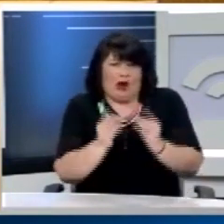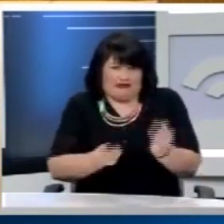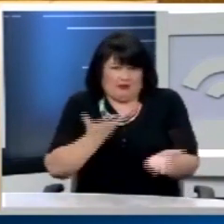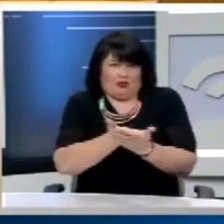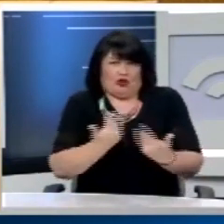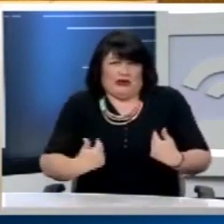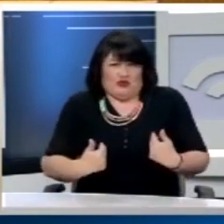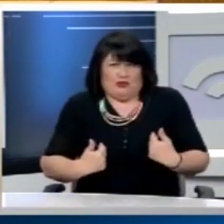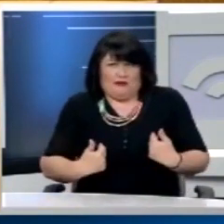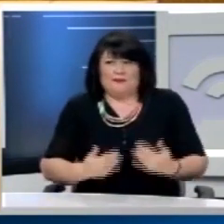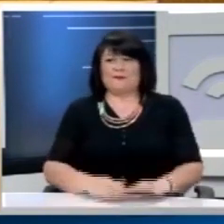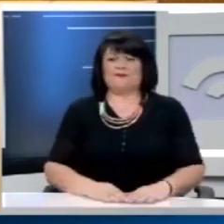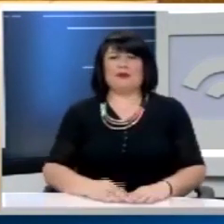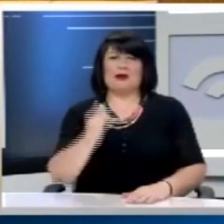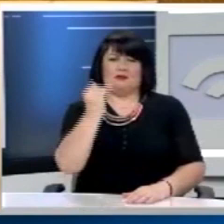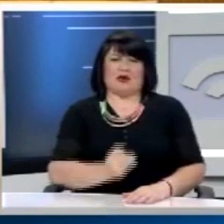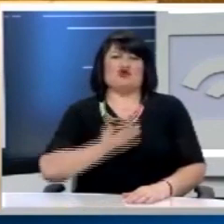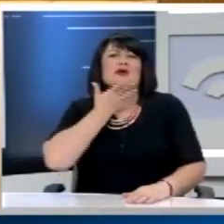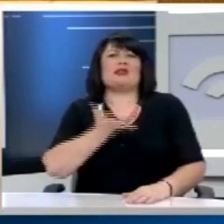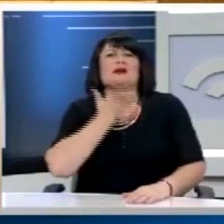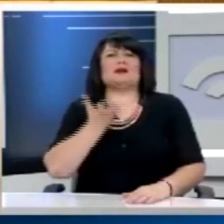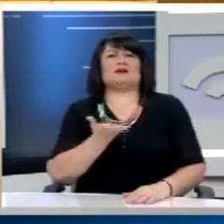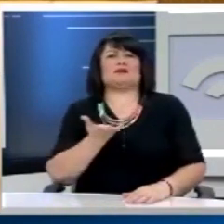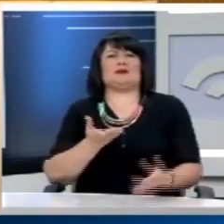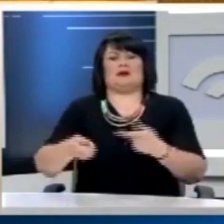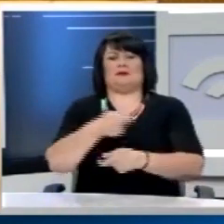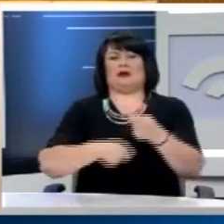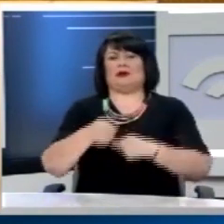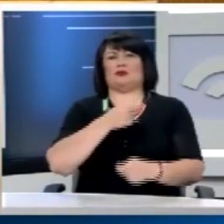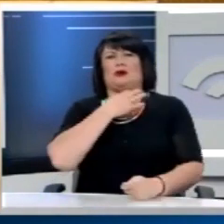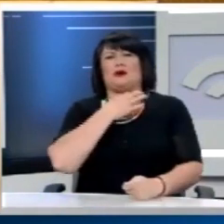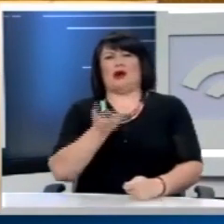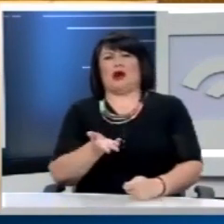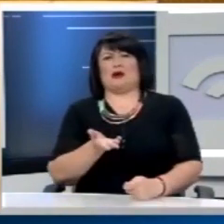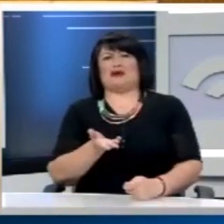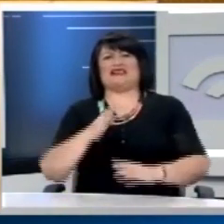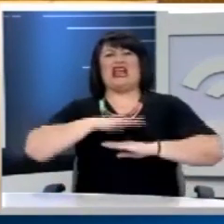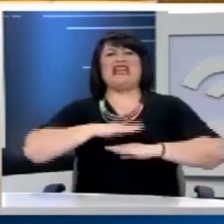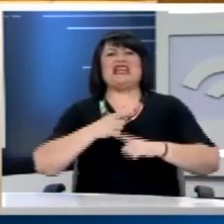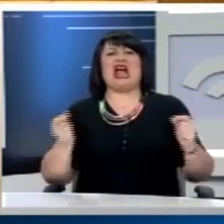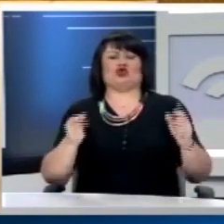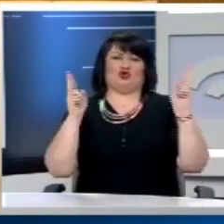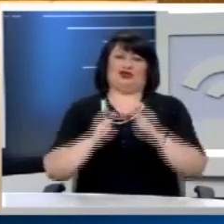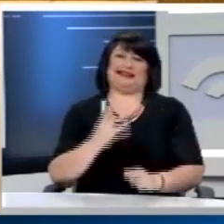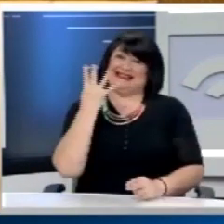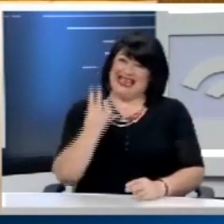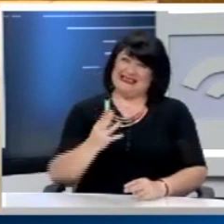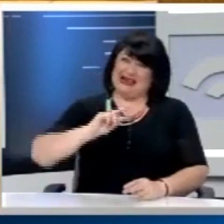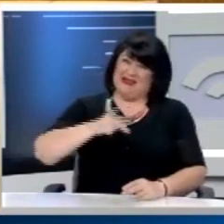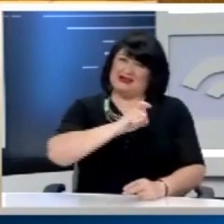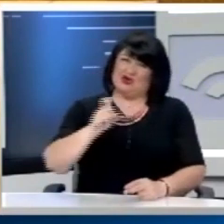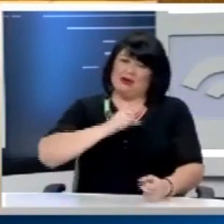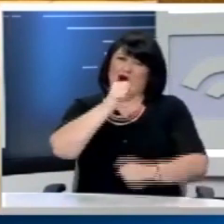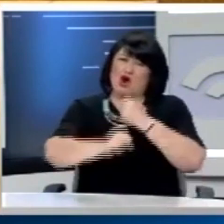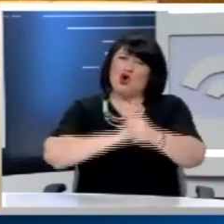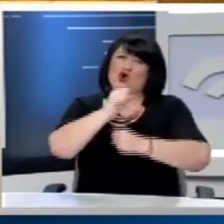αυτά. Μειώστε τις δαπάνες για τις επιχειρησιακές ανάγκες και μόνο του ΝΑΤΟ. 4 δισεκατομμύρια κάθε